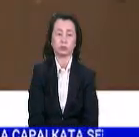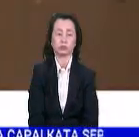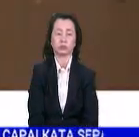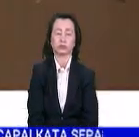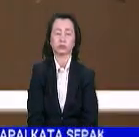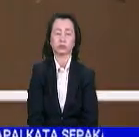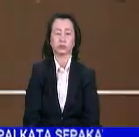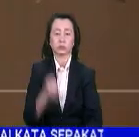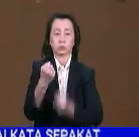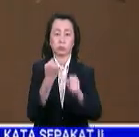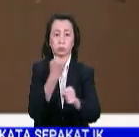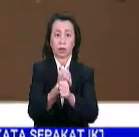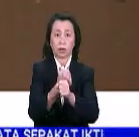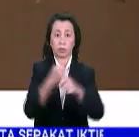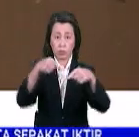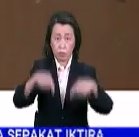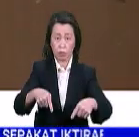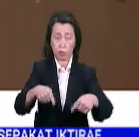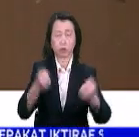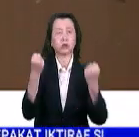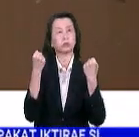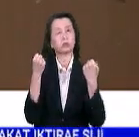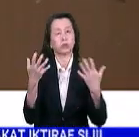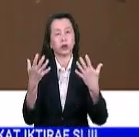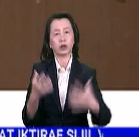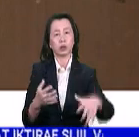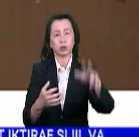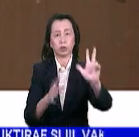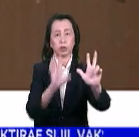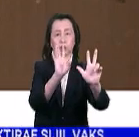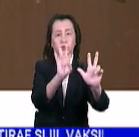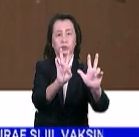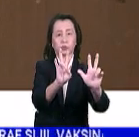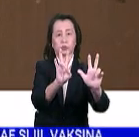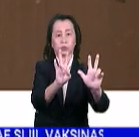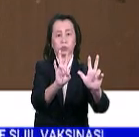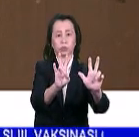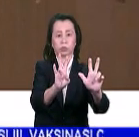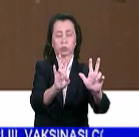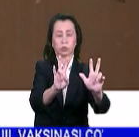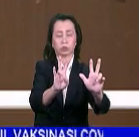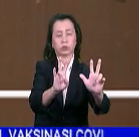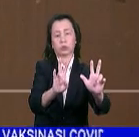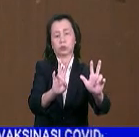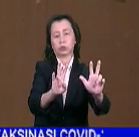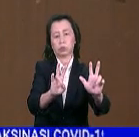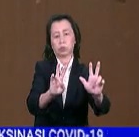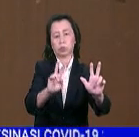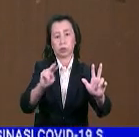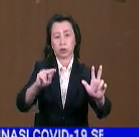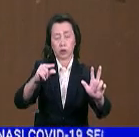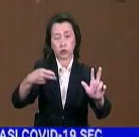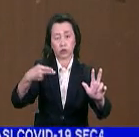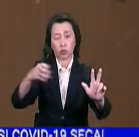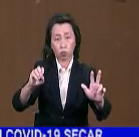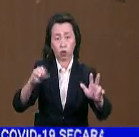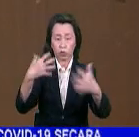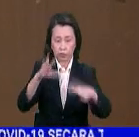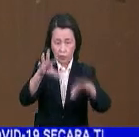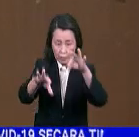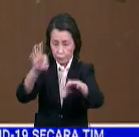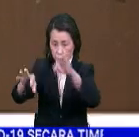Pada tahun ini sahaja, sebanyak 37 NGO dan institusi telah